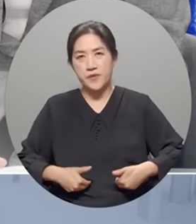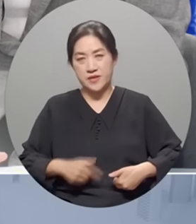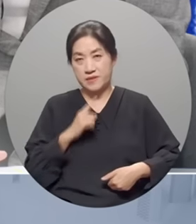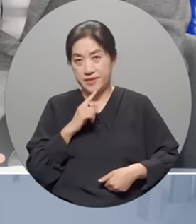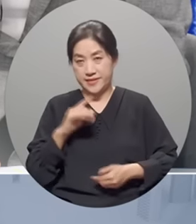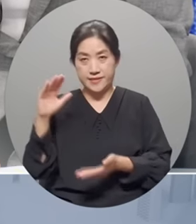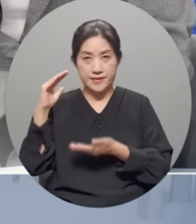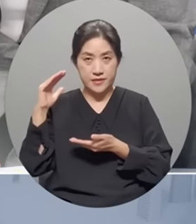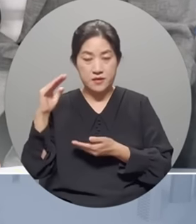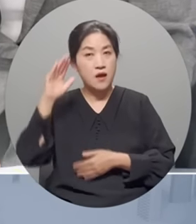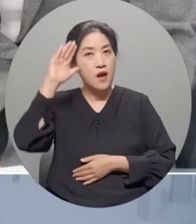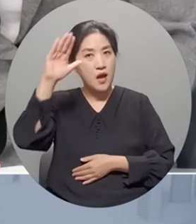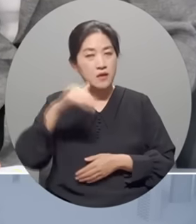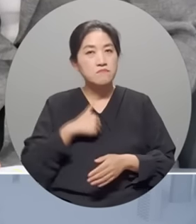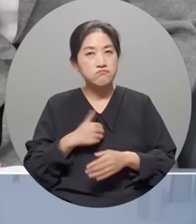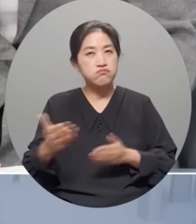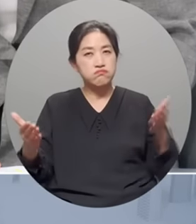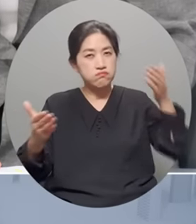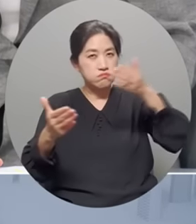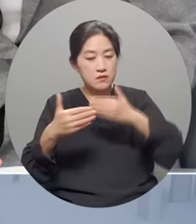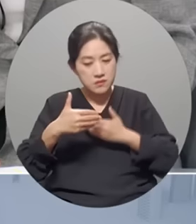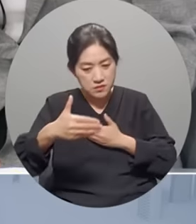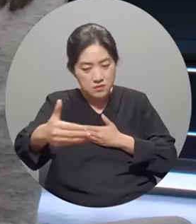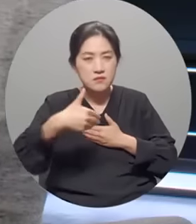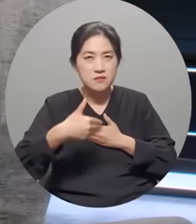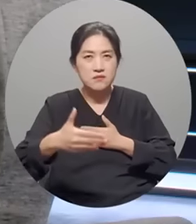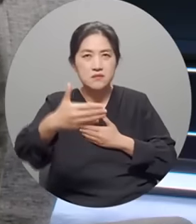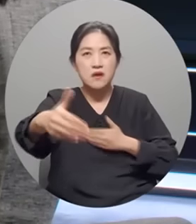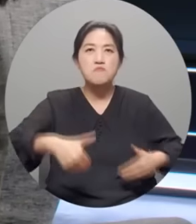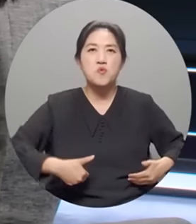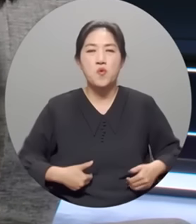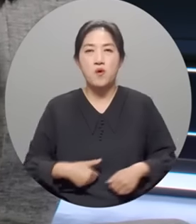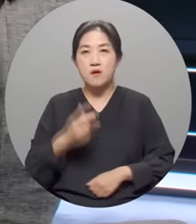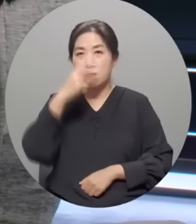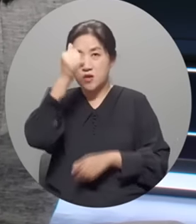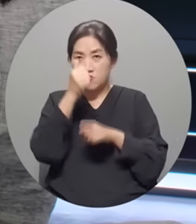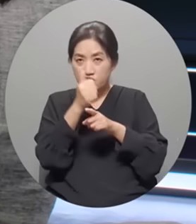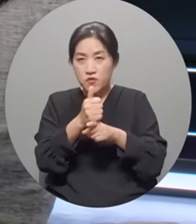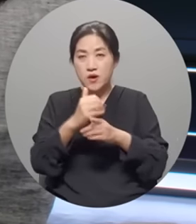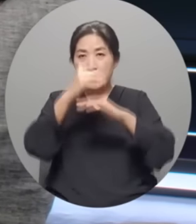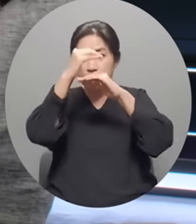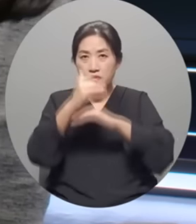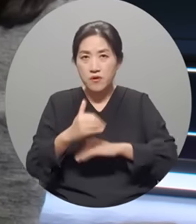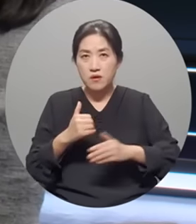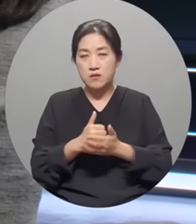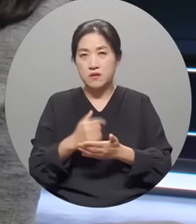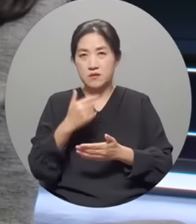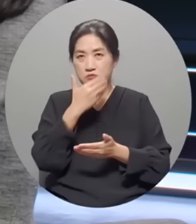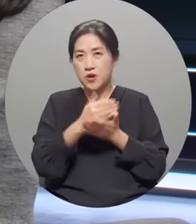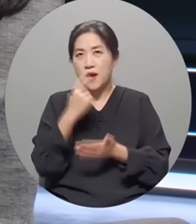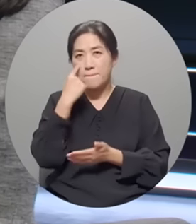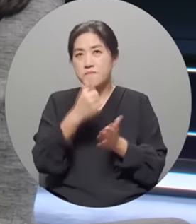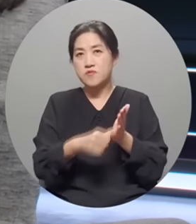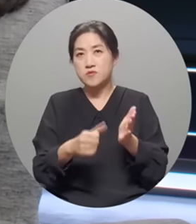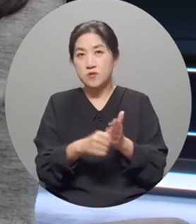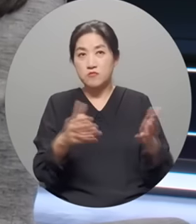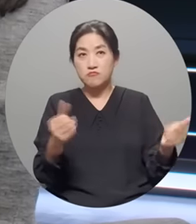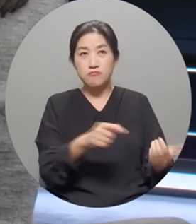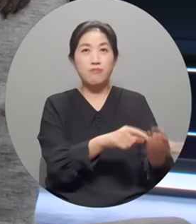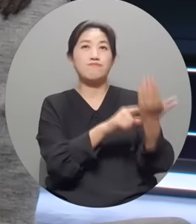했습니다. 앞으로 갈 길이 멀다는 겁니다. 네, 검찰이 수사하는 사안에 대한 핵심 물증이 지금 국회에서 나온